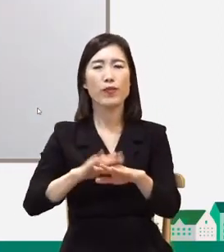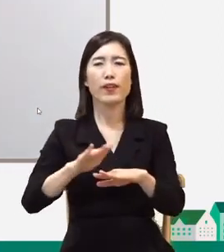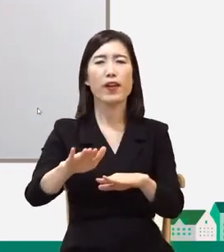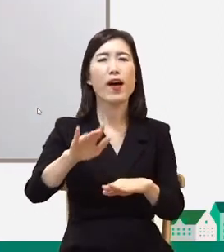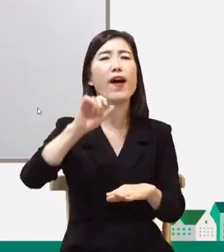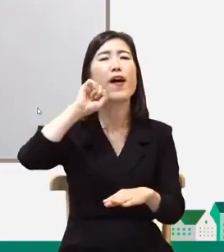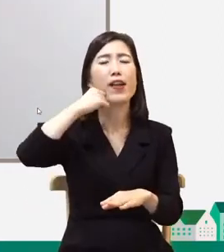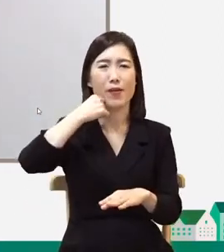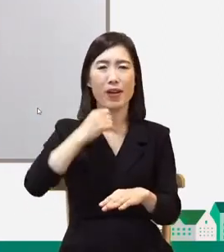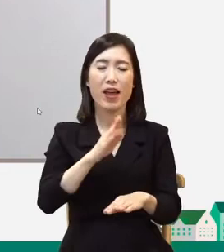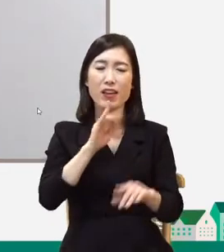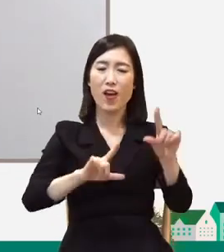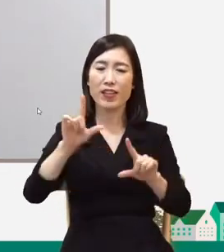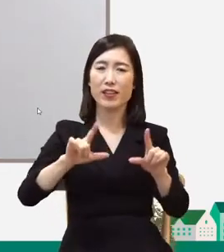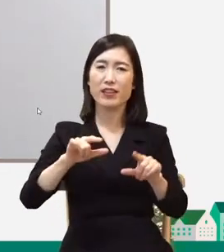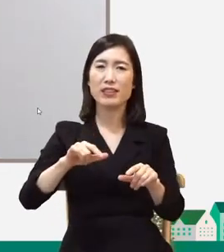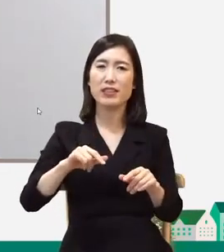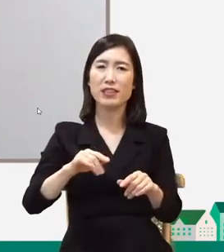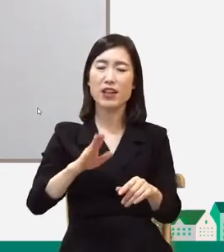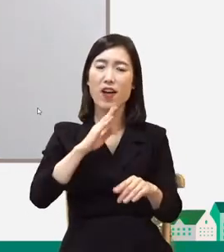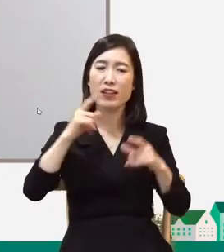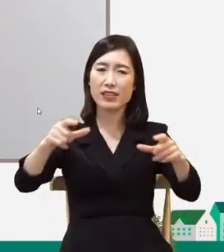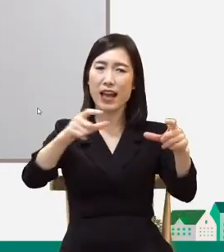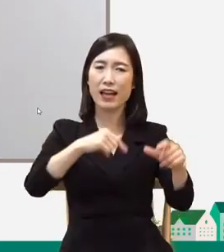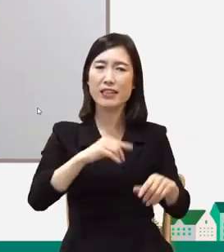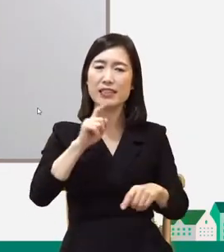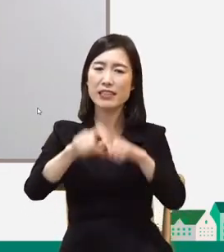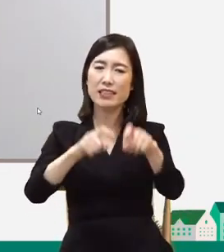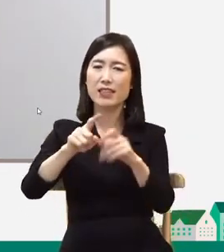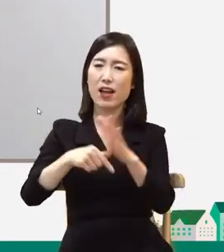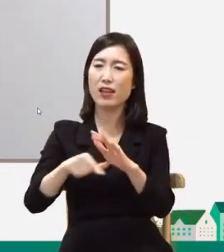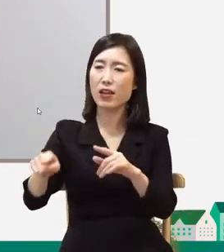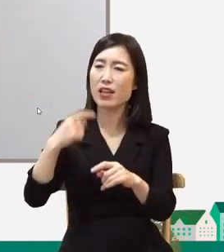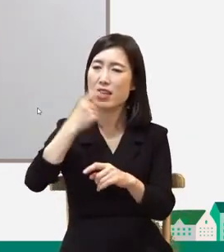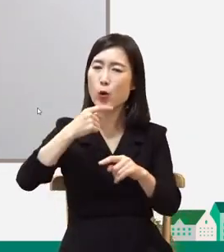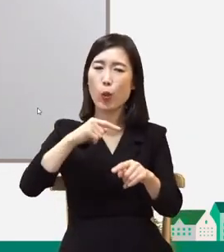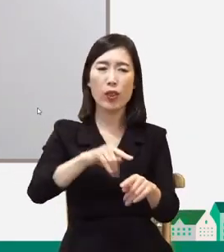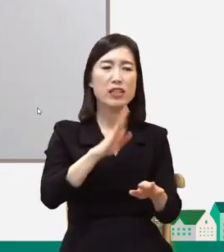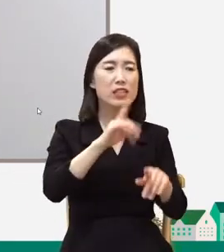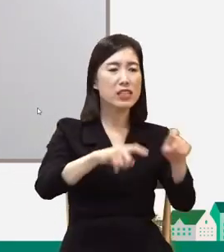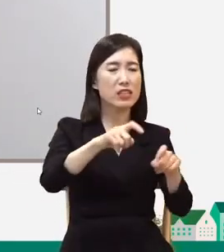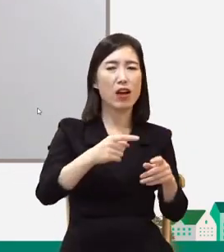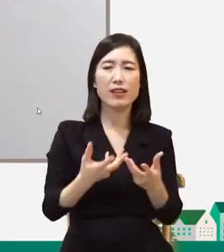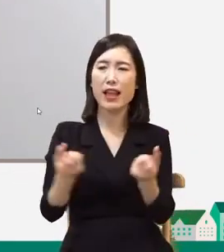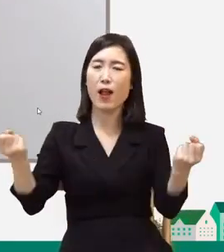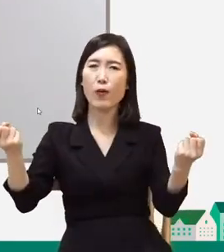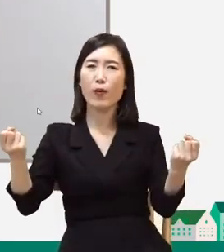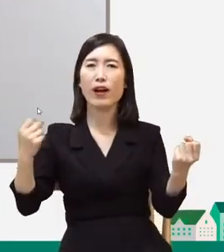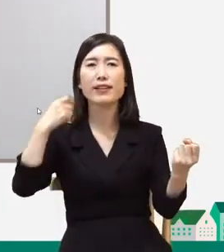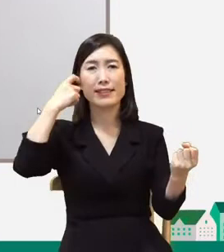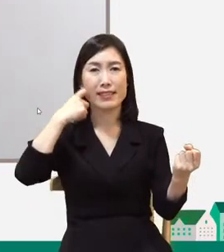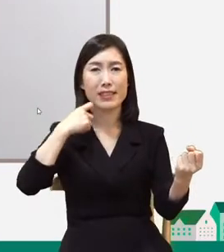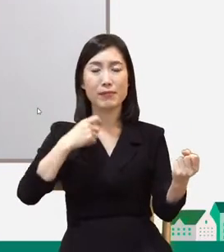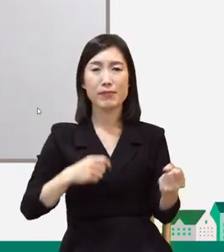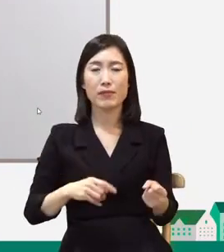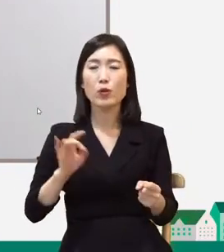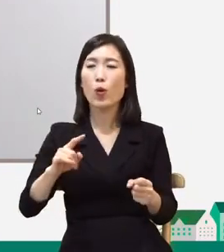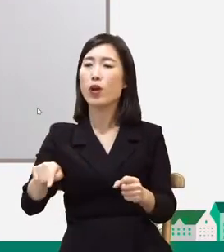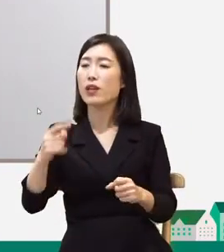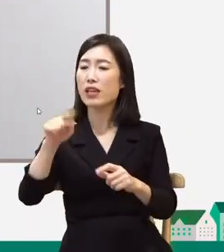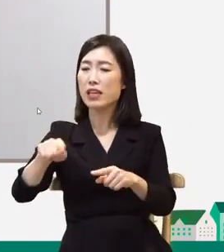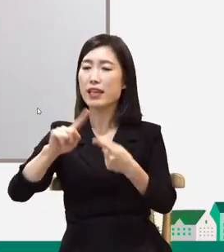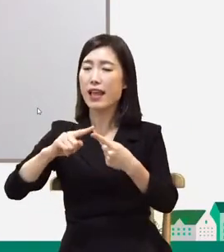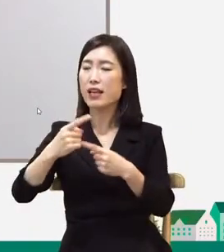않나 현장 실천에서 이런 교육들을 받지 못하고 듣지 못하고 현장에 바로